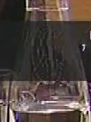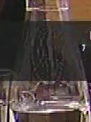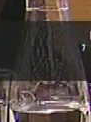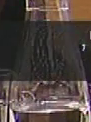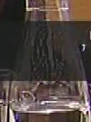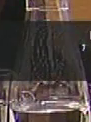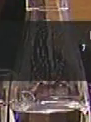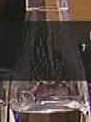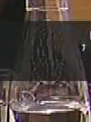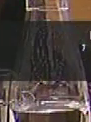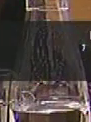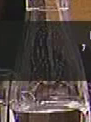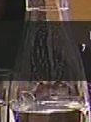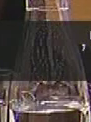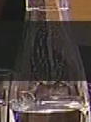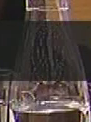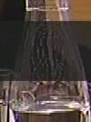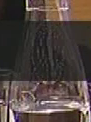הכנסת, מגבילים את